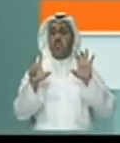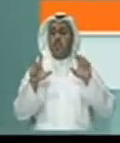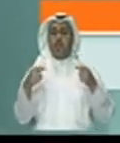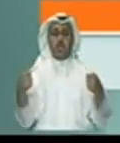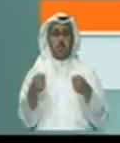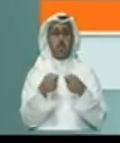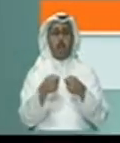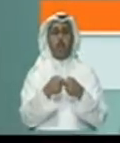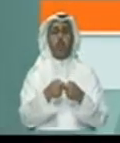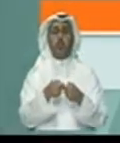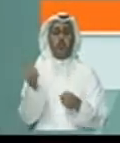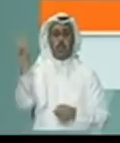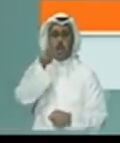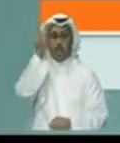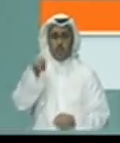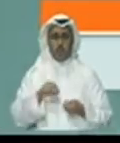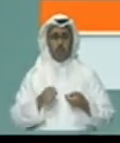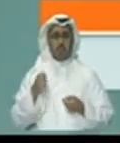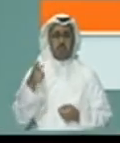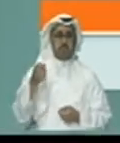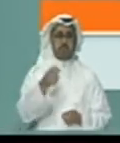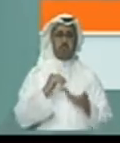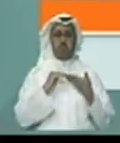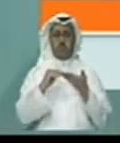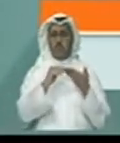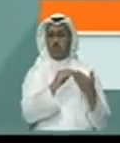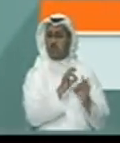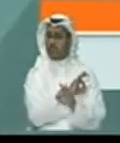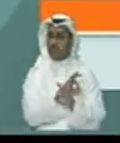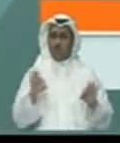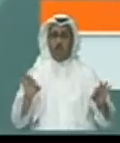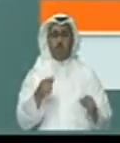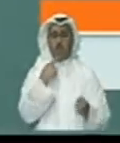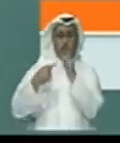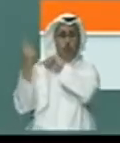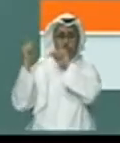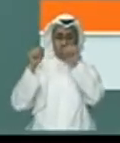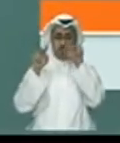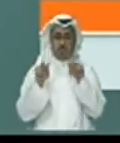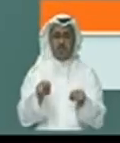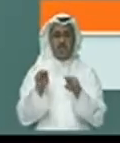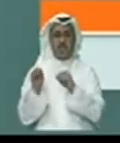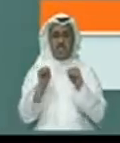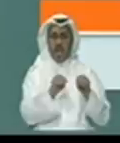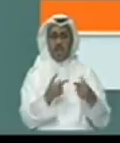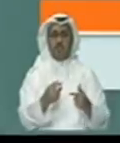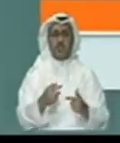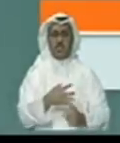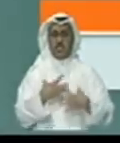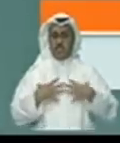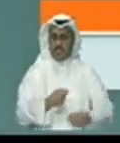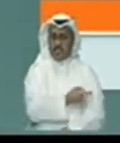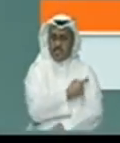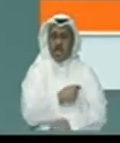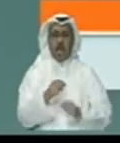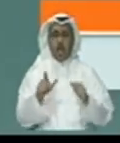من عام 2016 حتى 2019، وذلك لدعم مشاريع الصحة والتعليم والإيواء في كل من الأردن